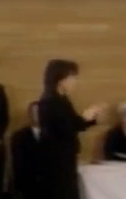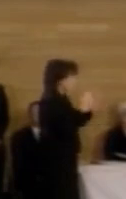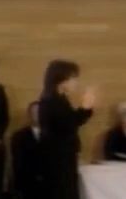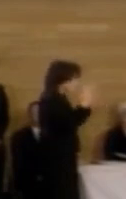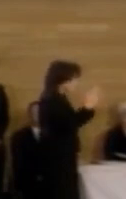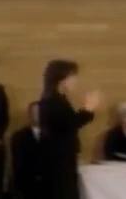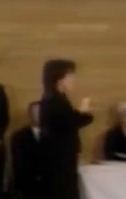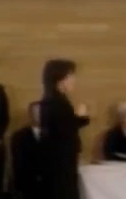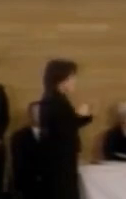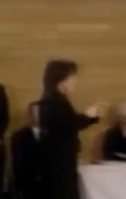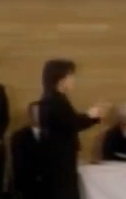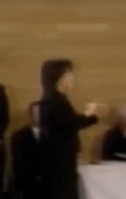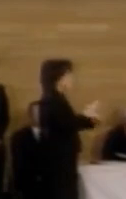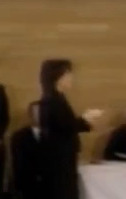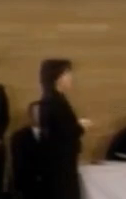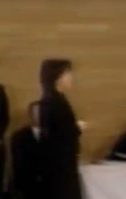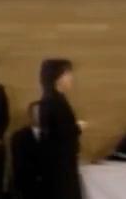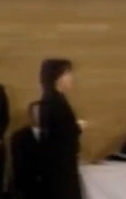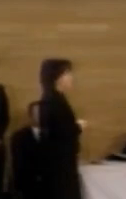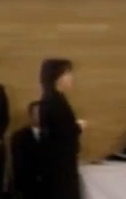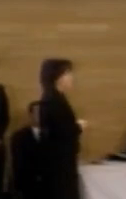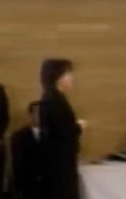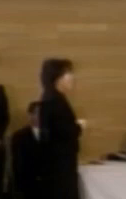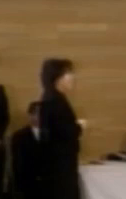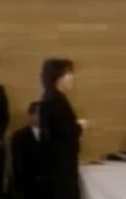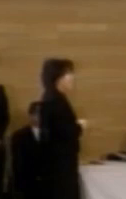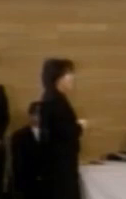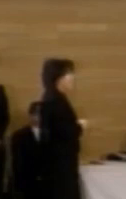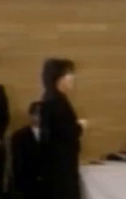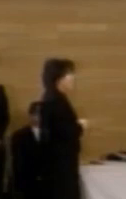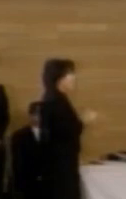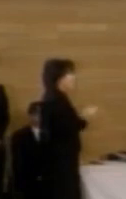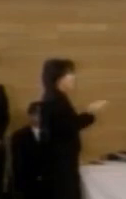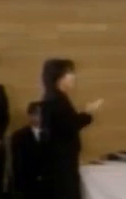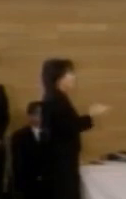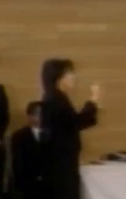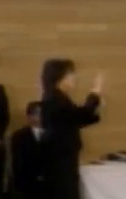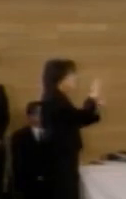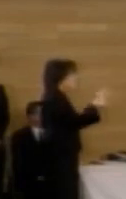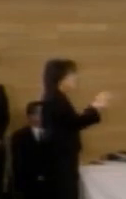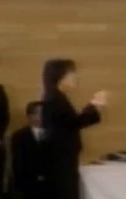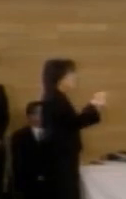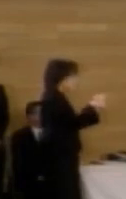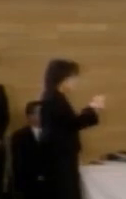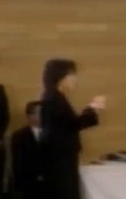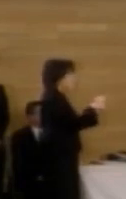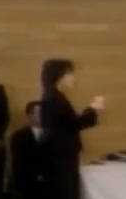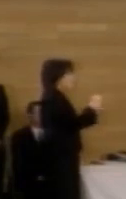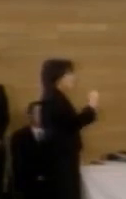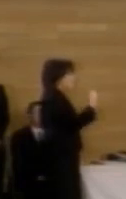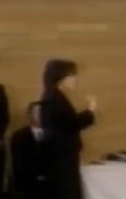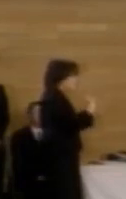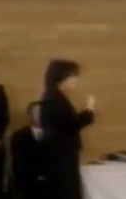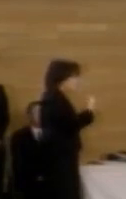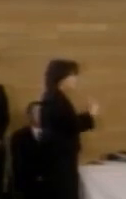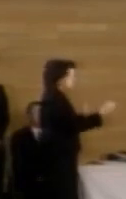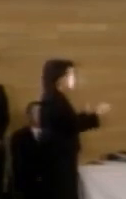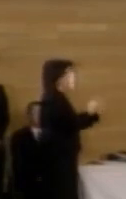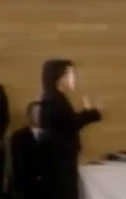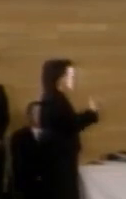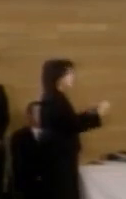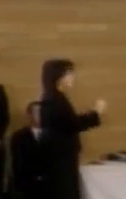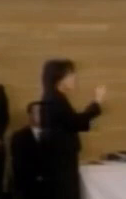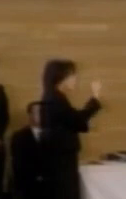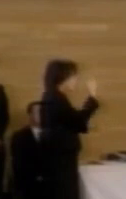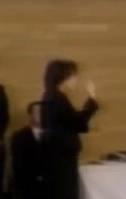震災による大きな犠牲のもとに得られた貴重な教訓を決して風化